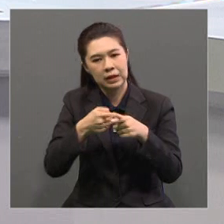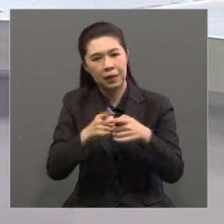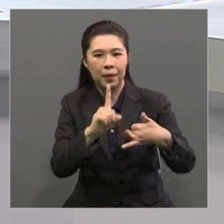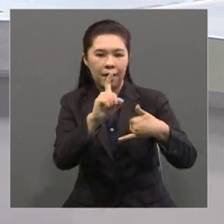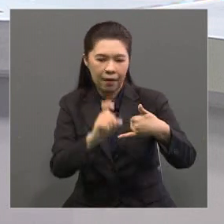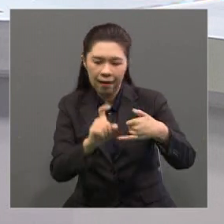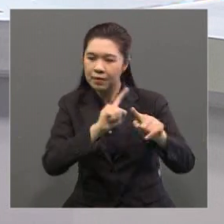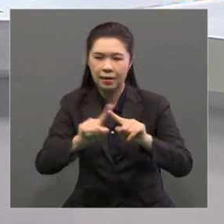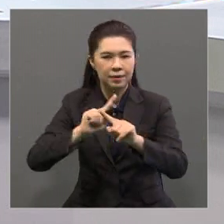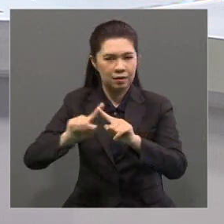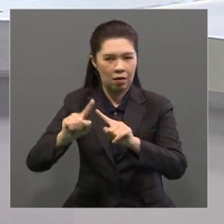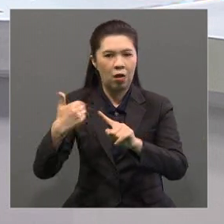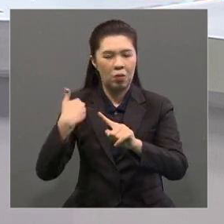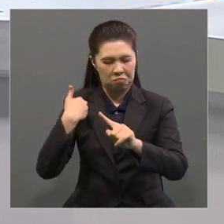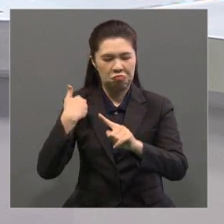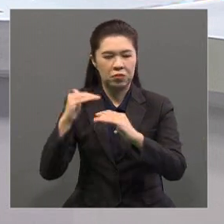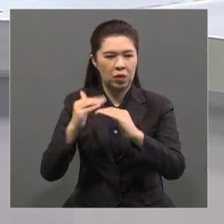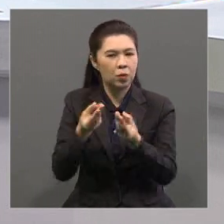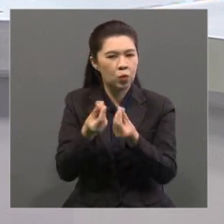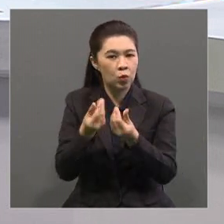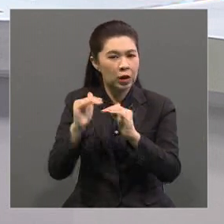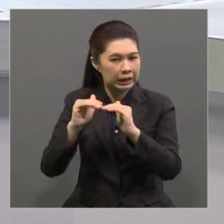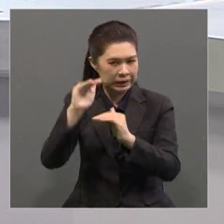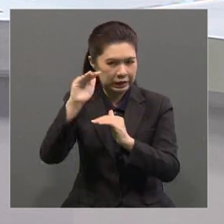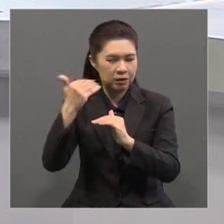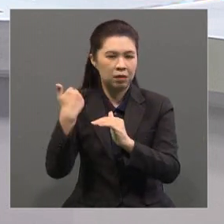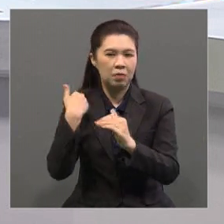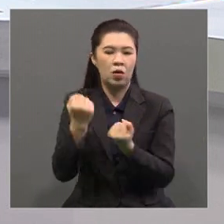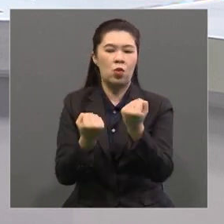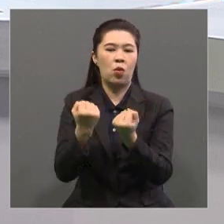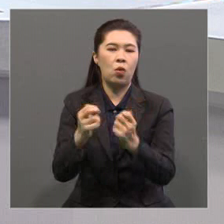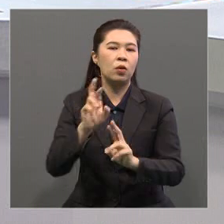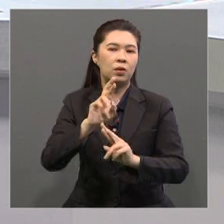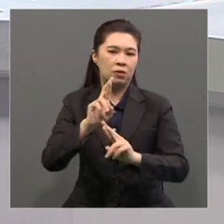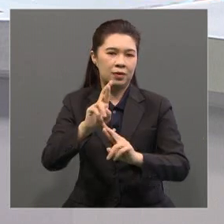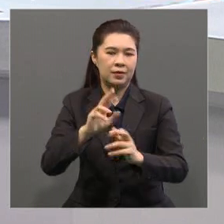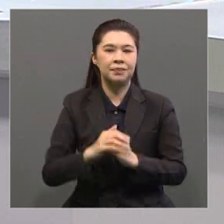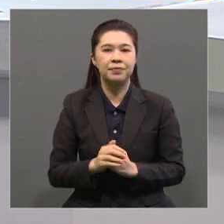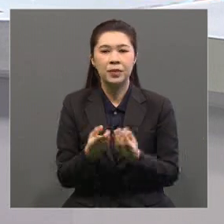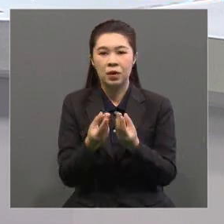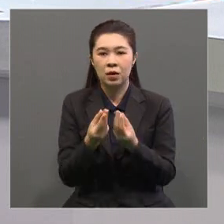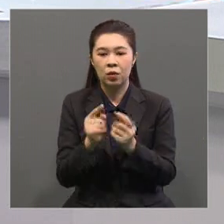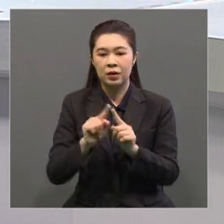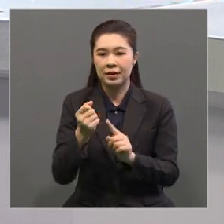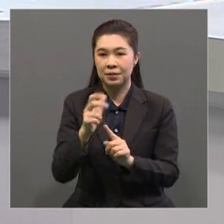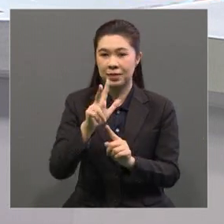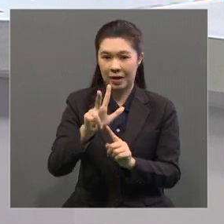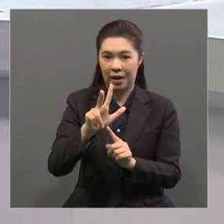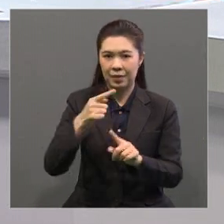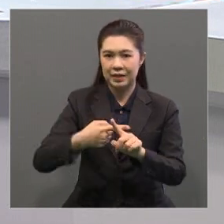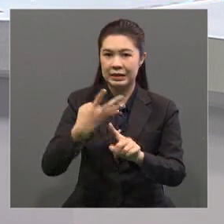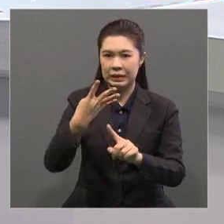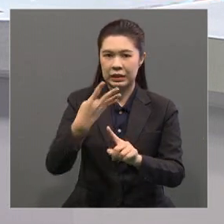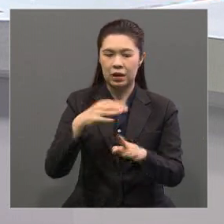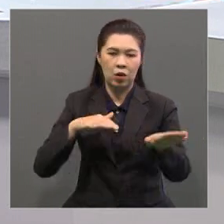อุบัติเหตุต่างๆเนี่ยยังคงสูงอยู่นะครับยังไงใช้รถใช้ถนนด้วยความระมัดระวังกันนิดนึงตัวเลข 13เมษายนอุบัติเหตุเกิดขึ้น